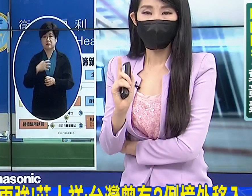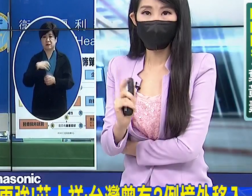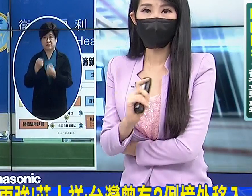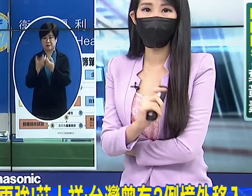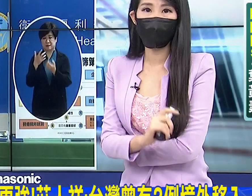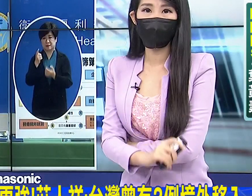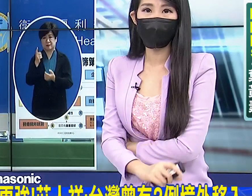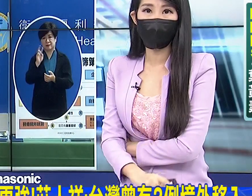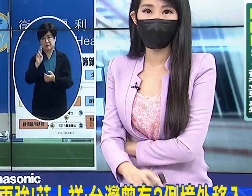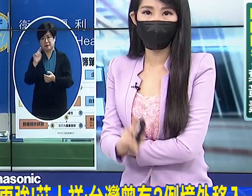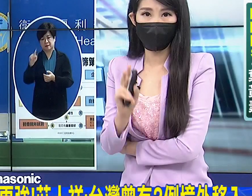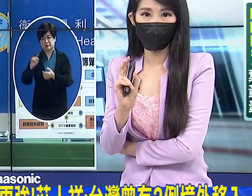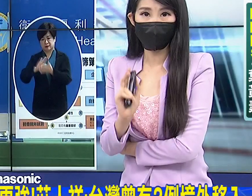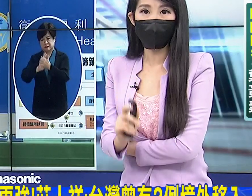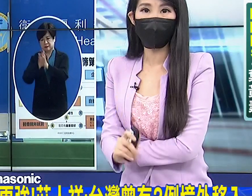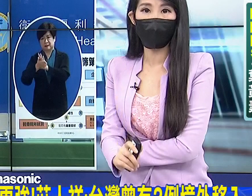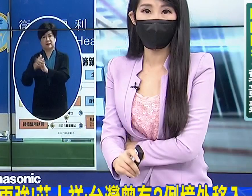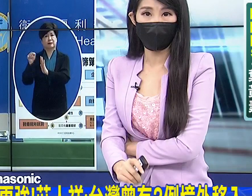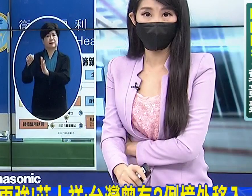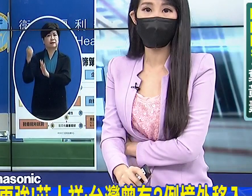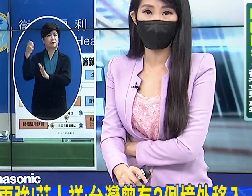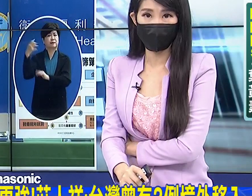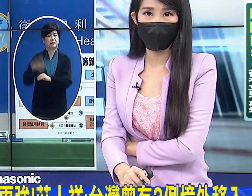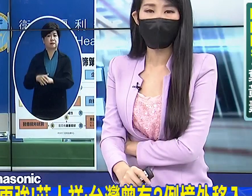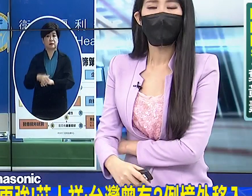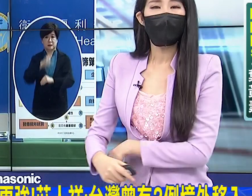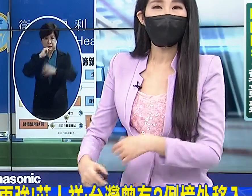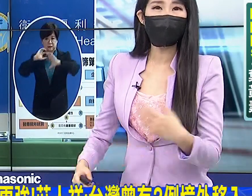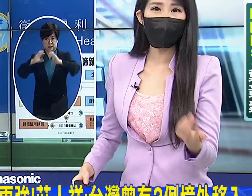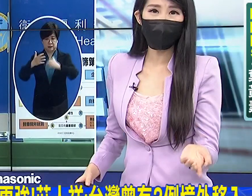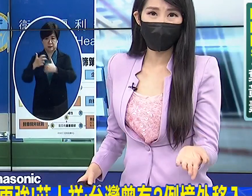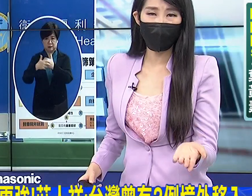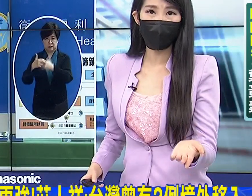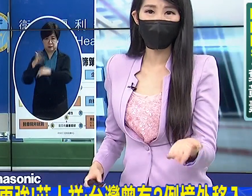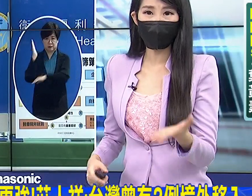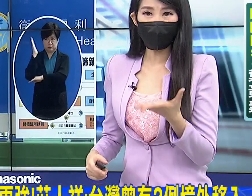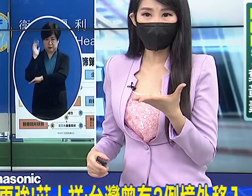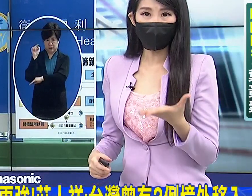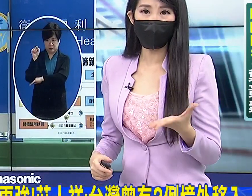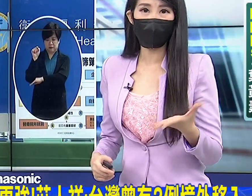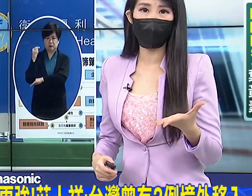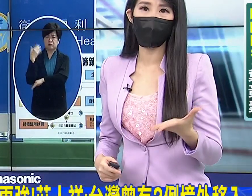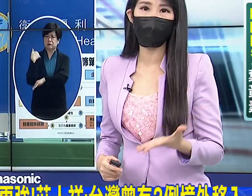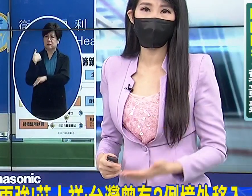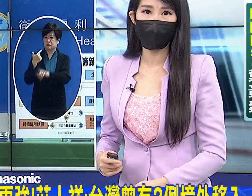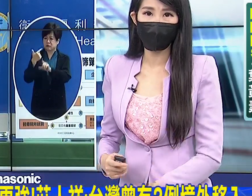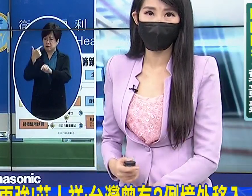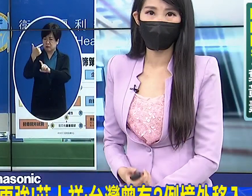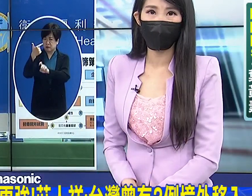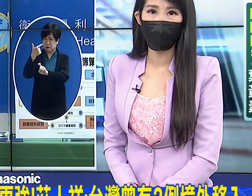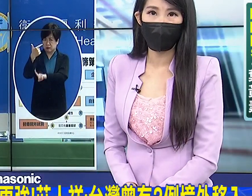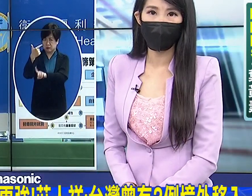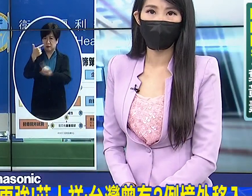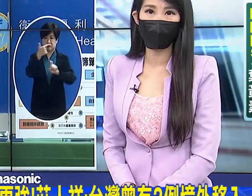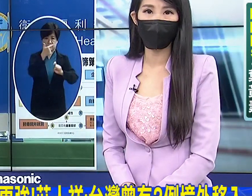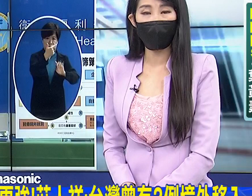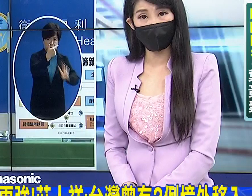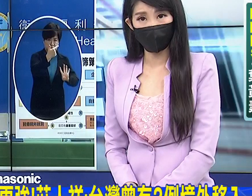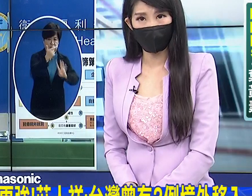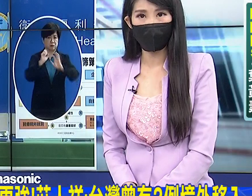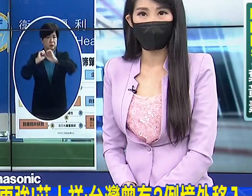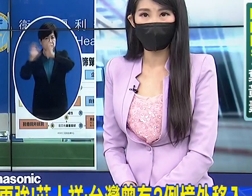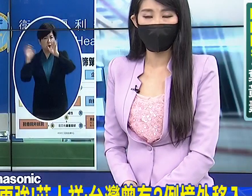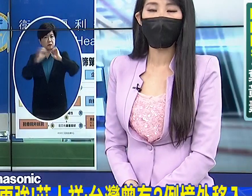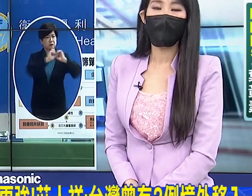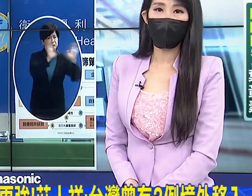强，甚至有人已经打了两剂疫苗还是染疫。A Z 疫苗的保护力到底在哪里？国际上研究都还有这个八